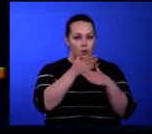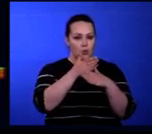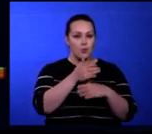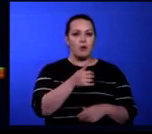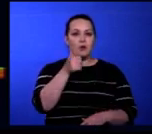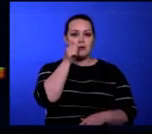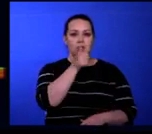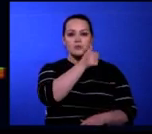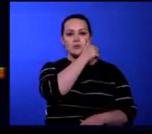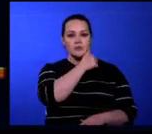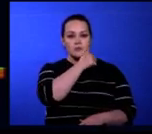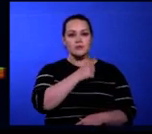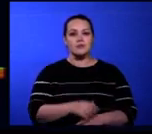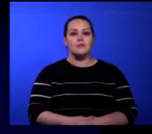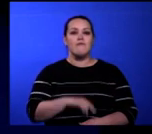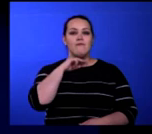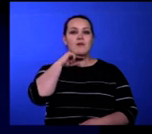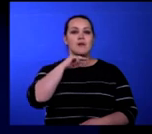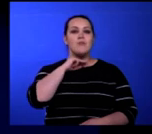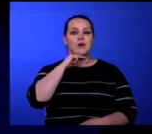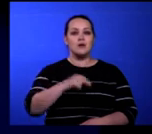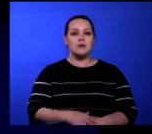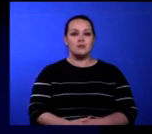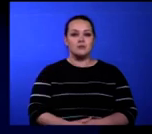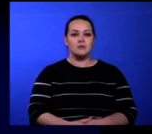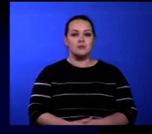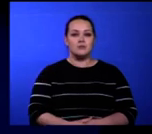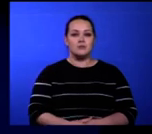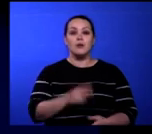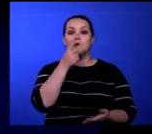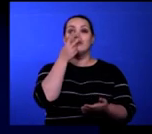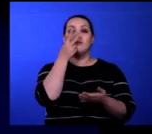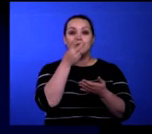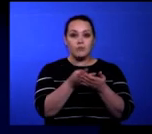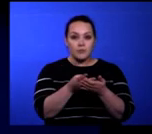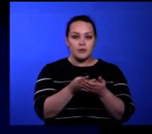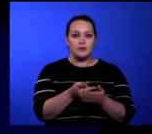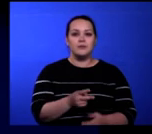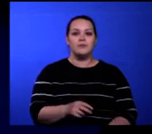расшифровать. Обратите внимание, вот он, наш дешифровщик.